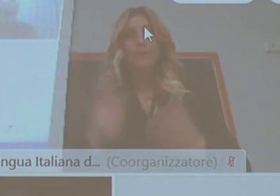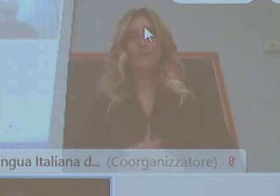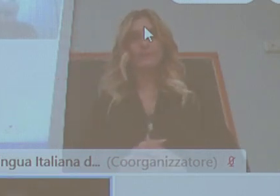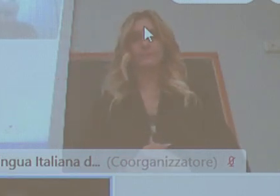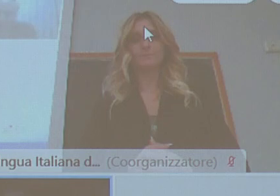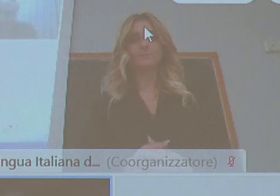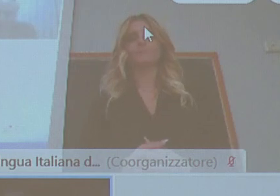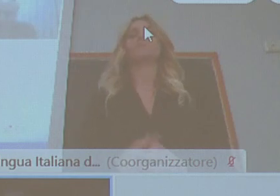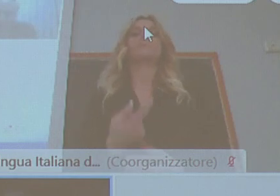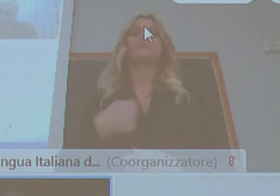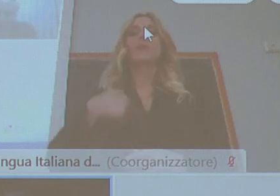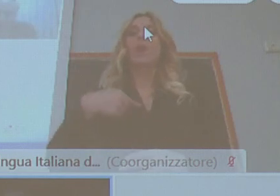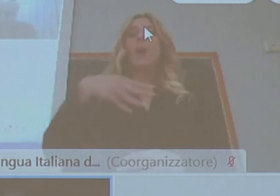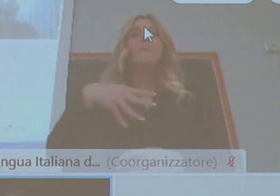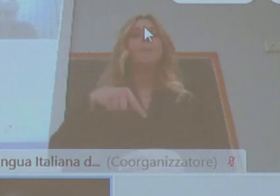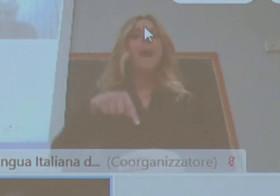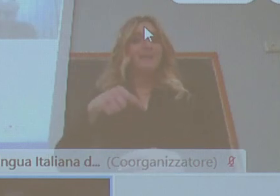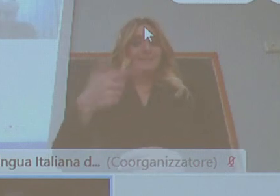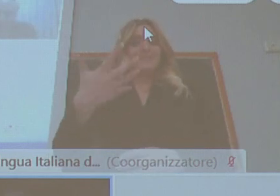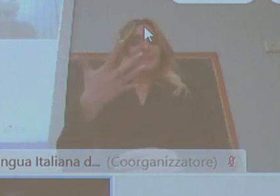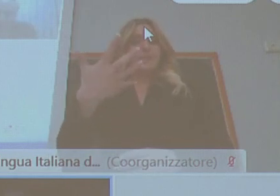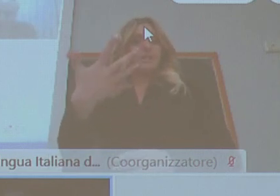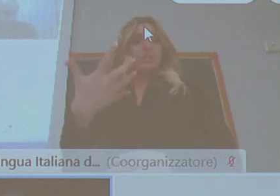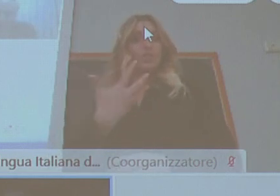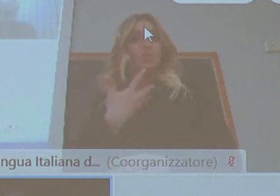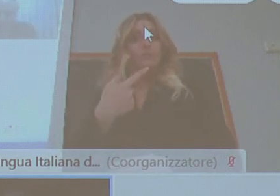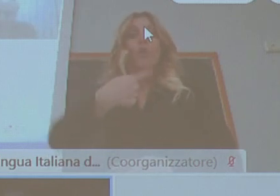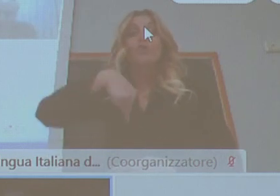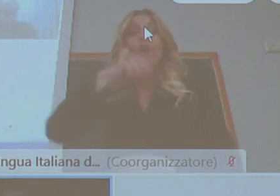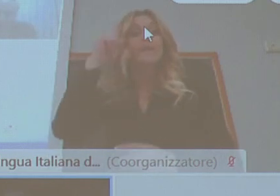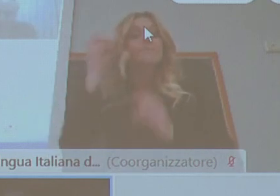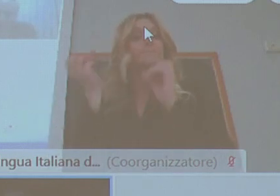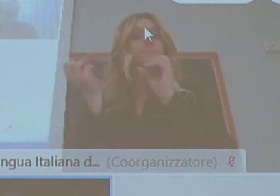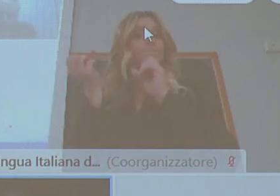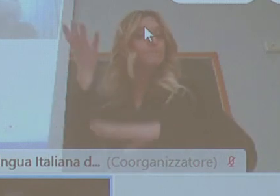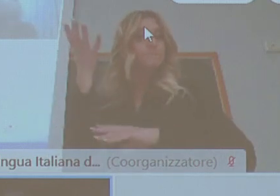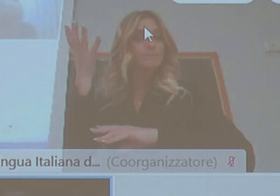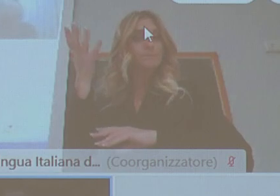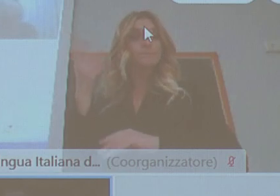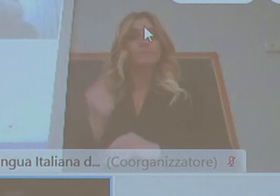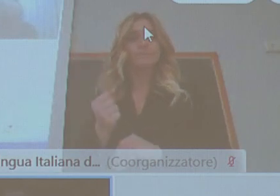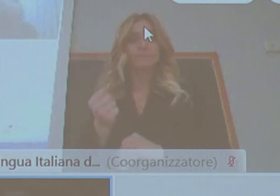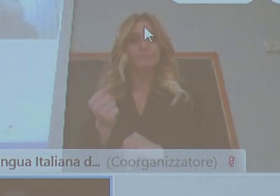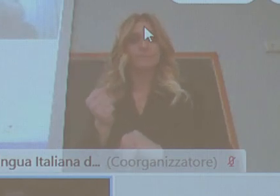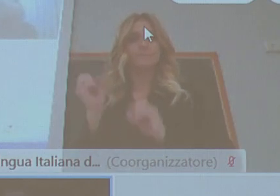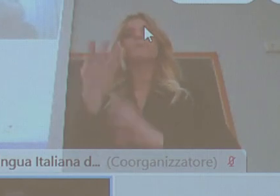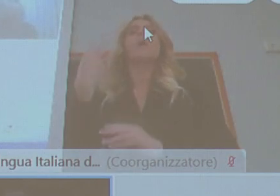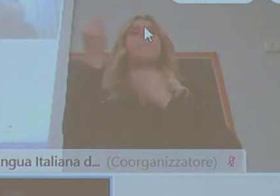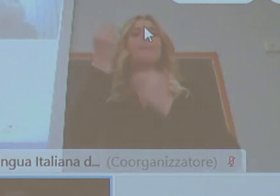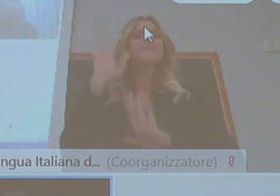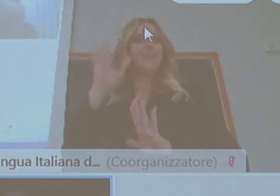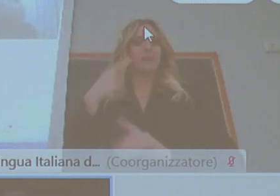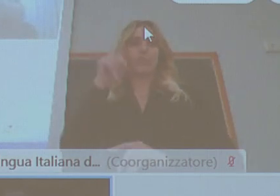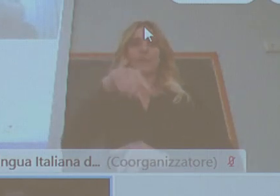questo master lo abbiamo proprio pensato per i nostri